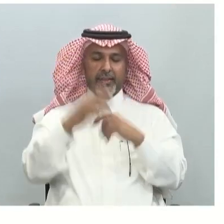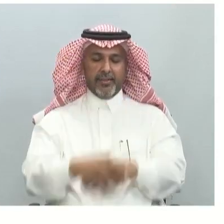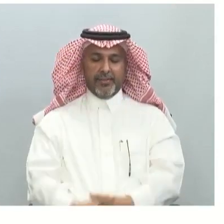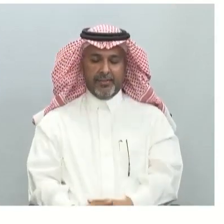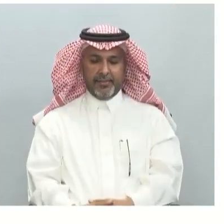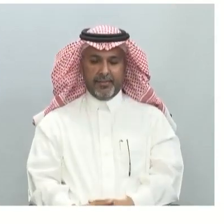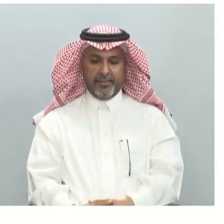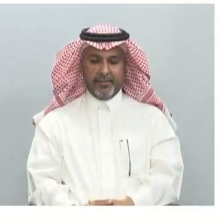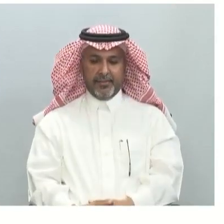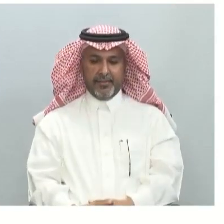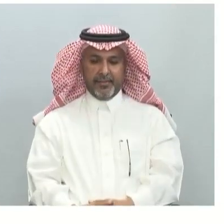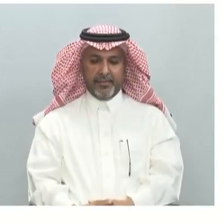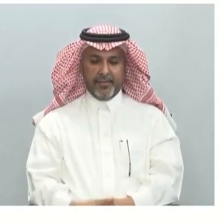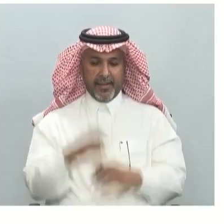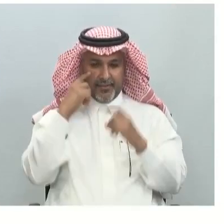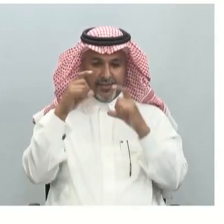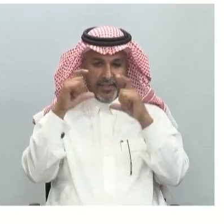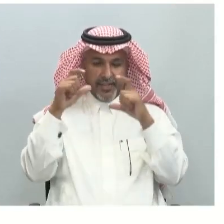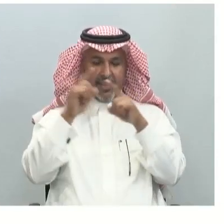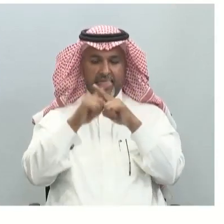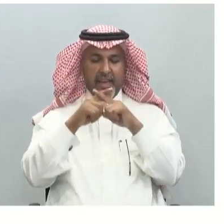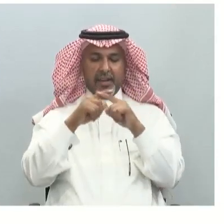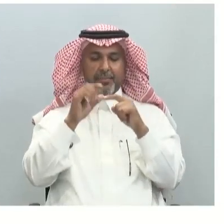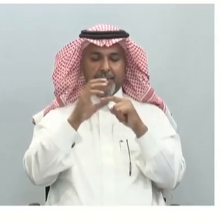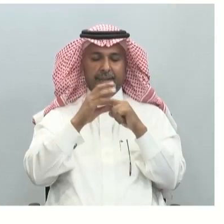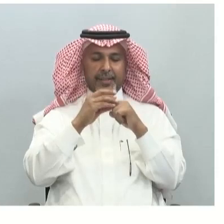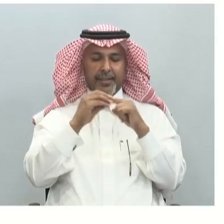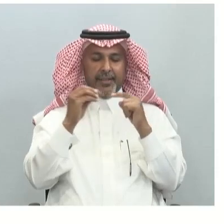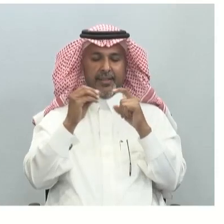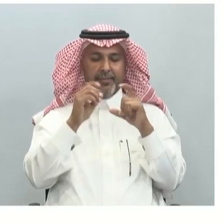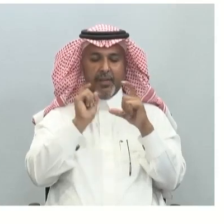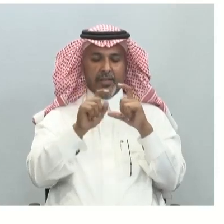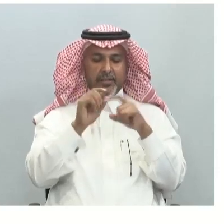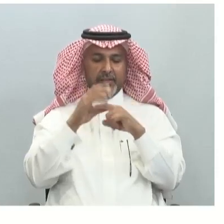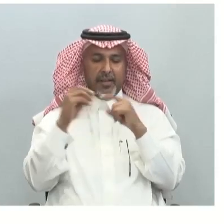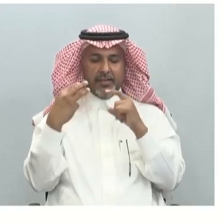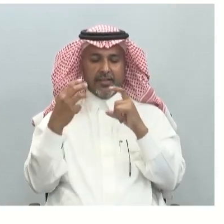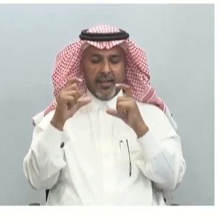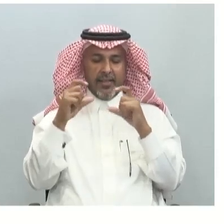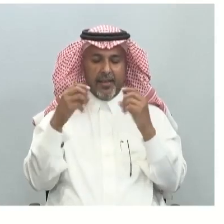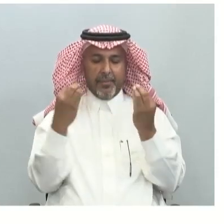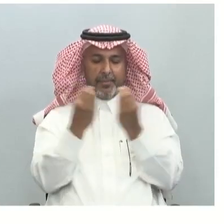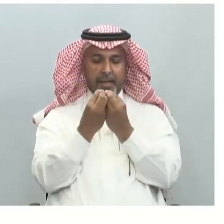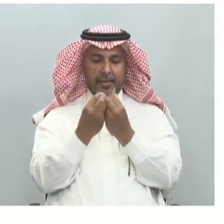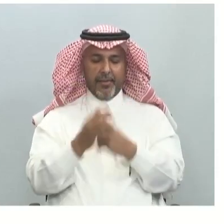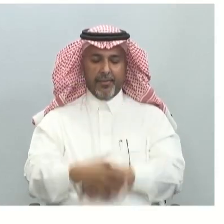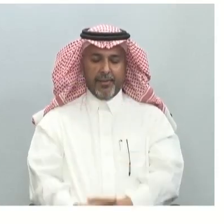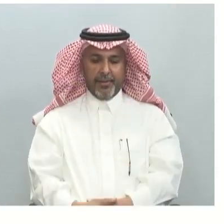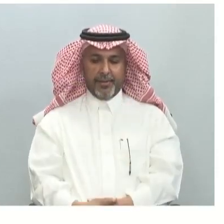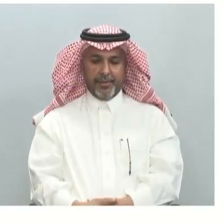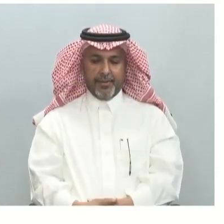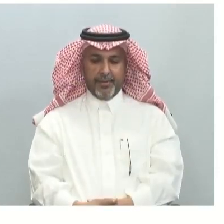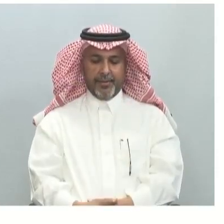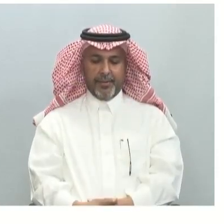في اكس ناقص ثلاثه العددين ايش اكس ناقص ثلاثه في اكس ناقص ثلاثه دمج القوسين مع بعض وقلت